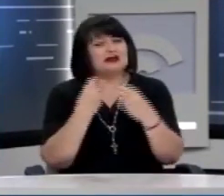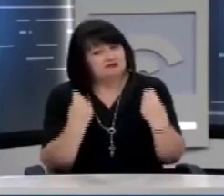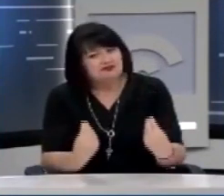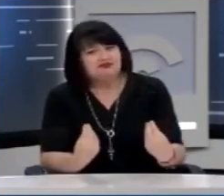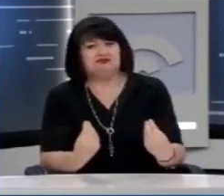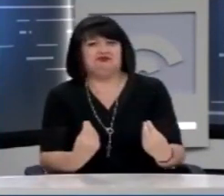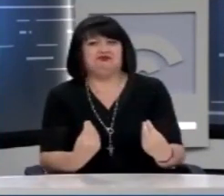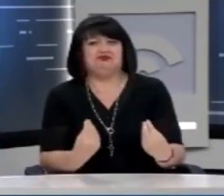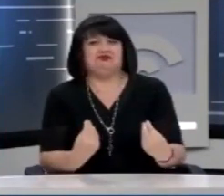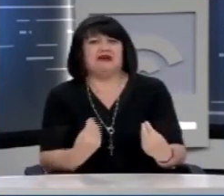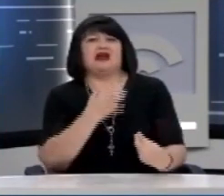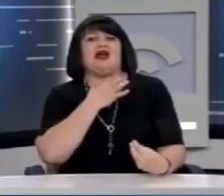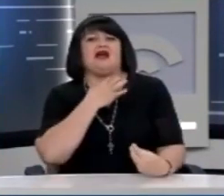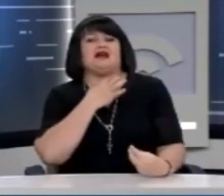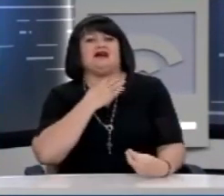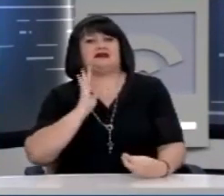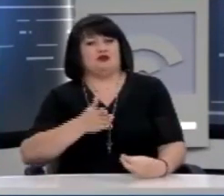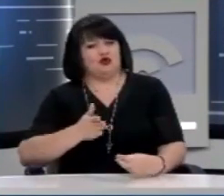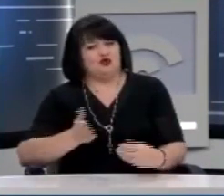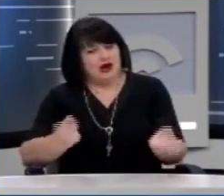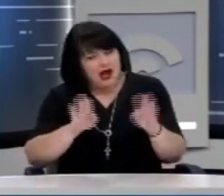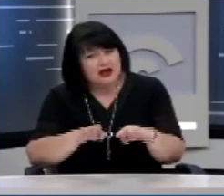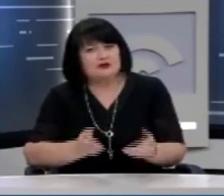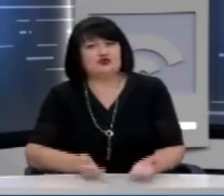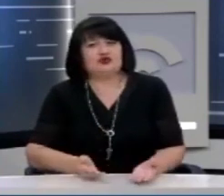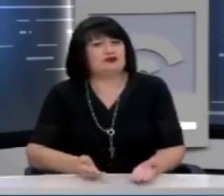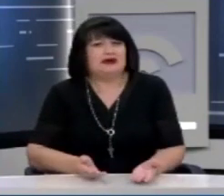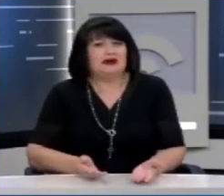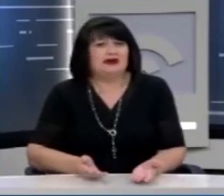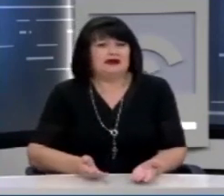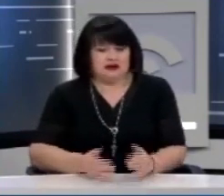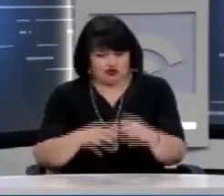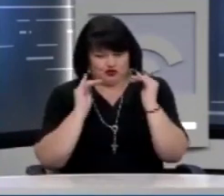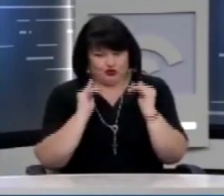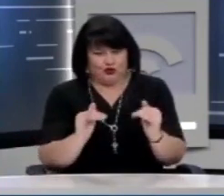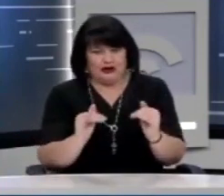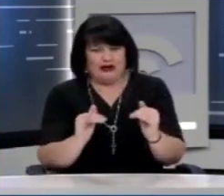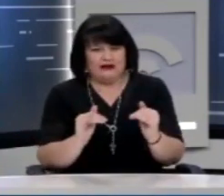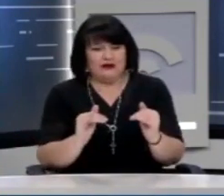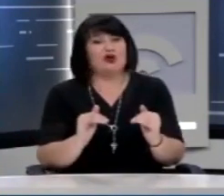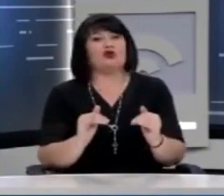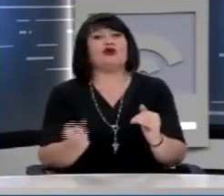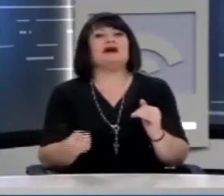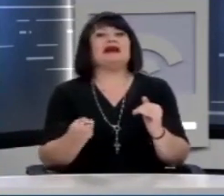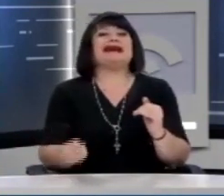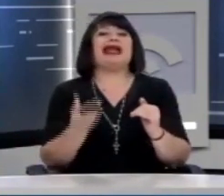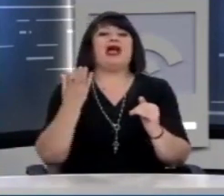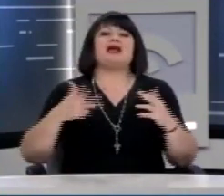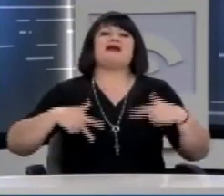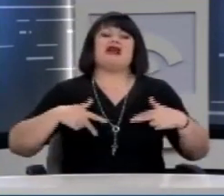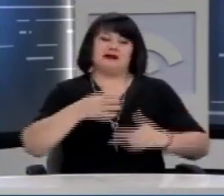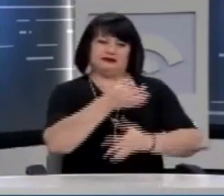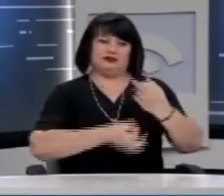προσεγγίζουν σύγχρονες ανάγκες? Στην ίδια κατεύθυνση είναι και οι εξαγγελίες της νέας